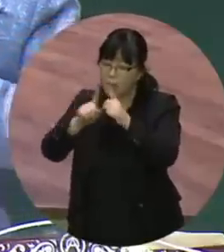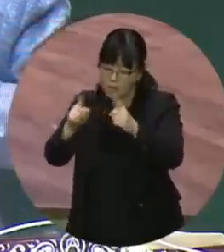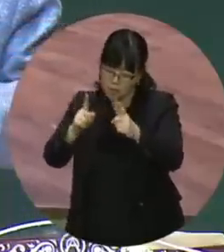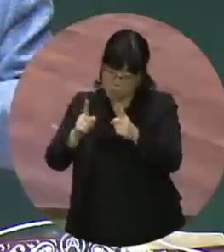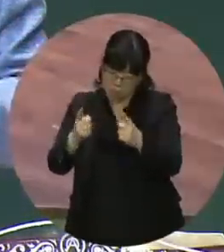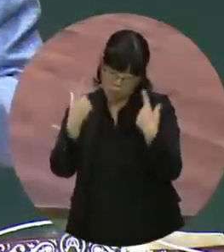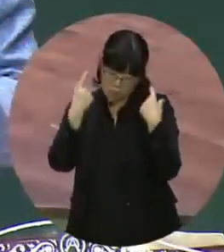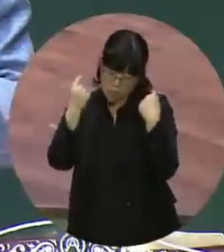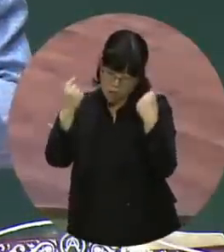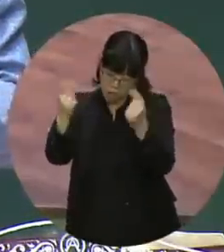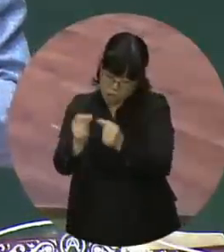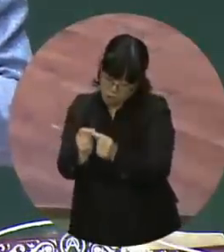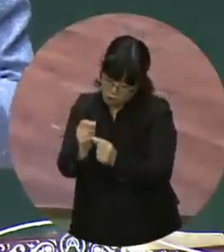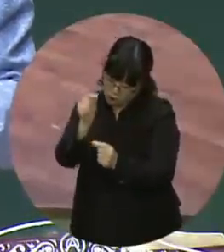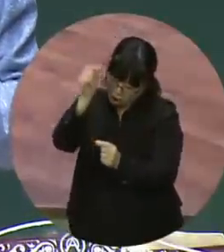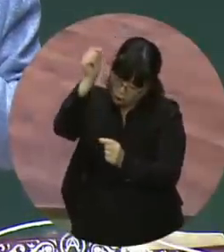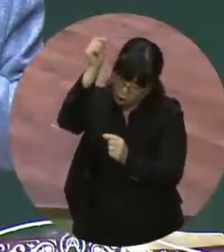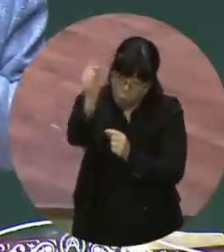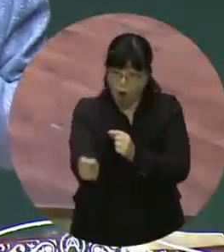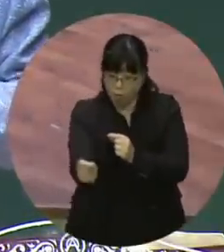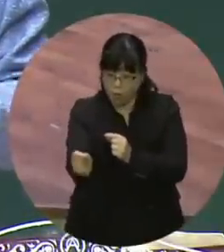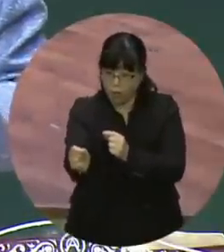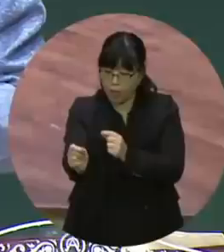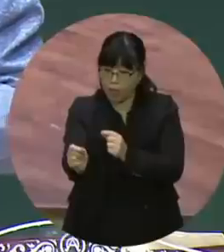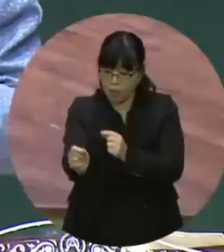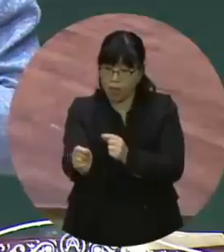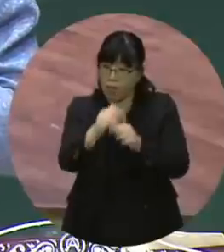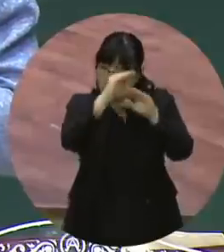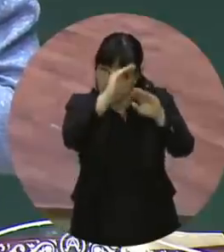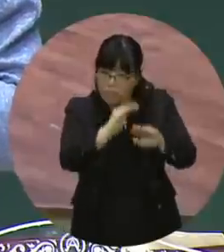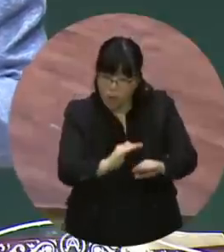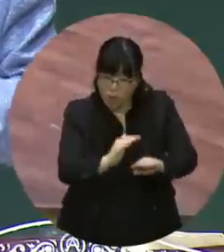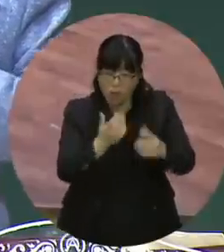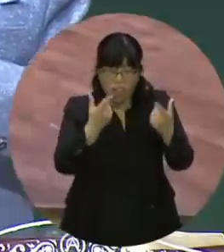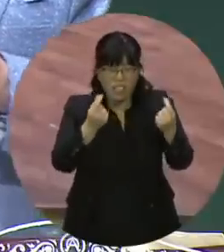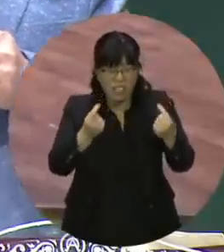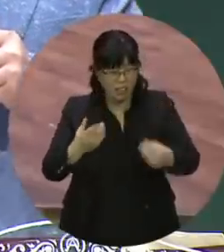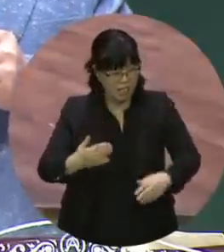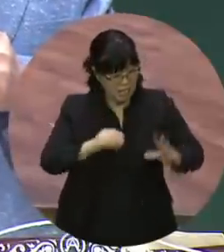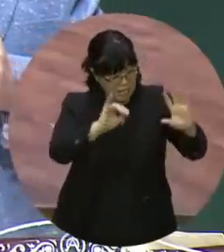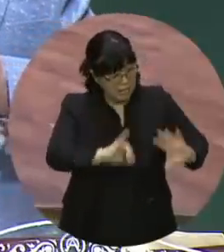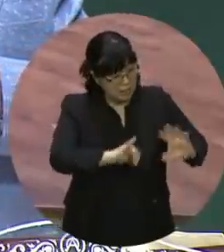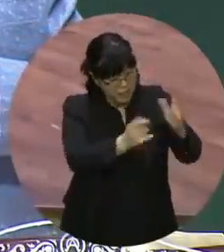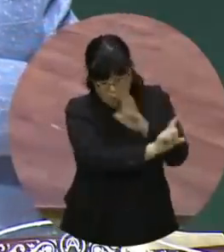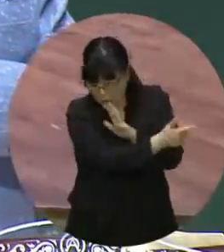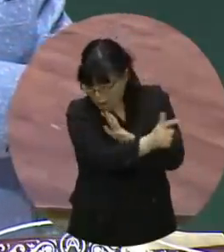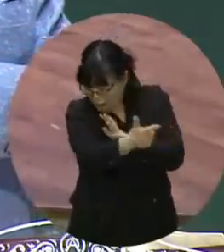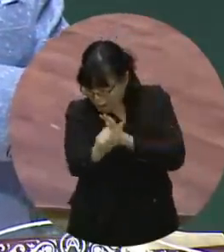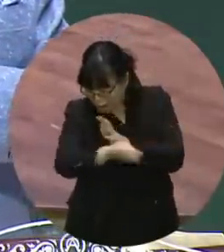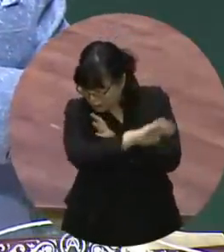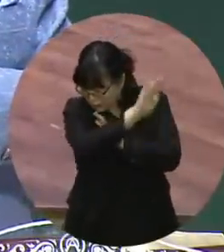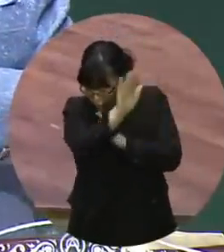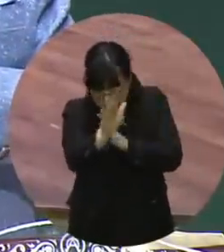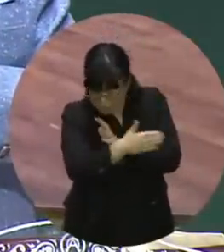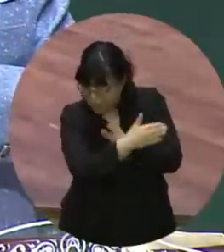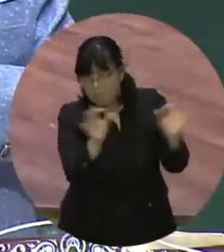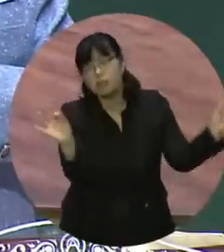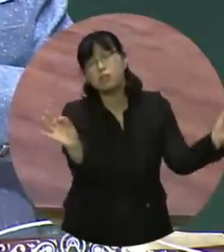다 없어진다. 다 너 것 다 없어진다. 하나만 남다. 네가 가진 하나님의